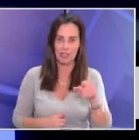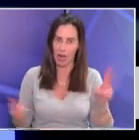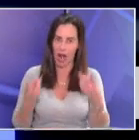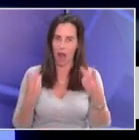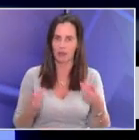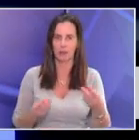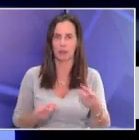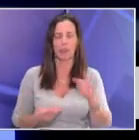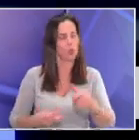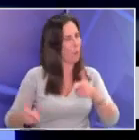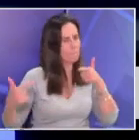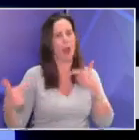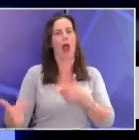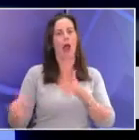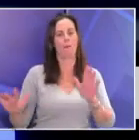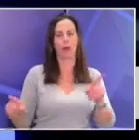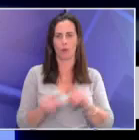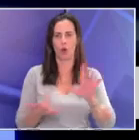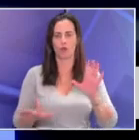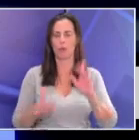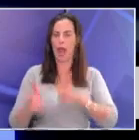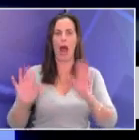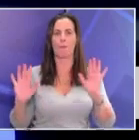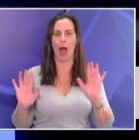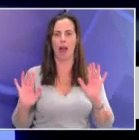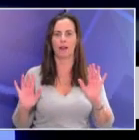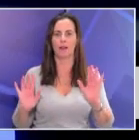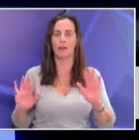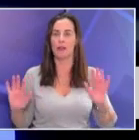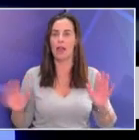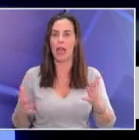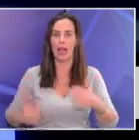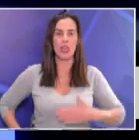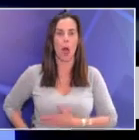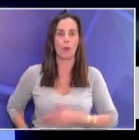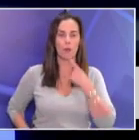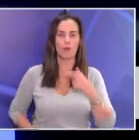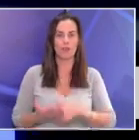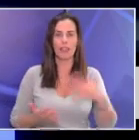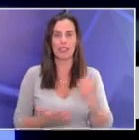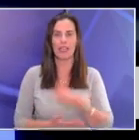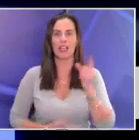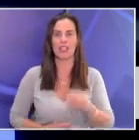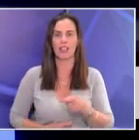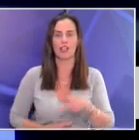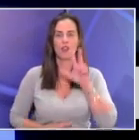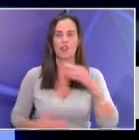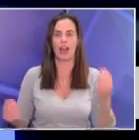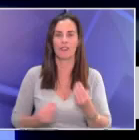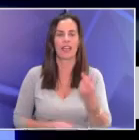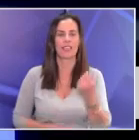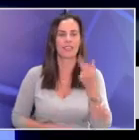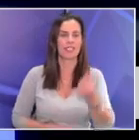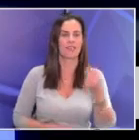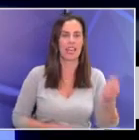קל, זה מלחמה כמו שאתה יוצא לשדה קרב. איך נפוליאון אמר? כדי לנצח אתה צריך שלושה דברים.